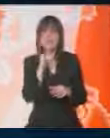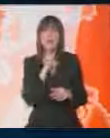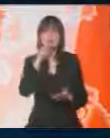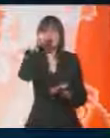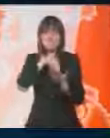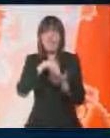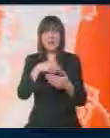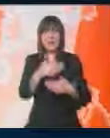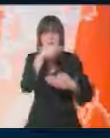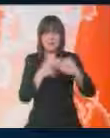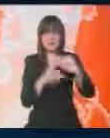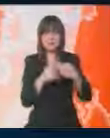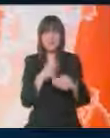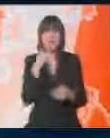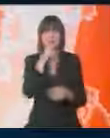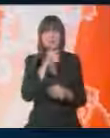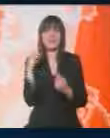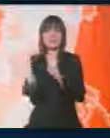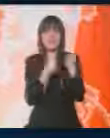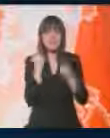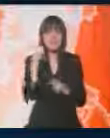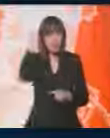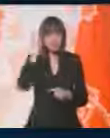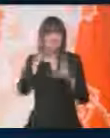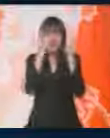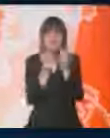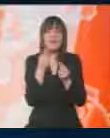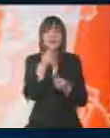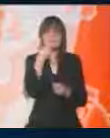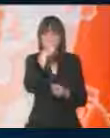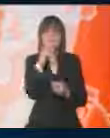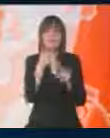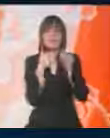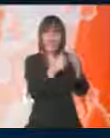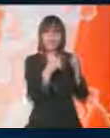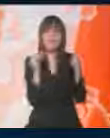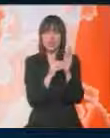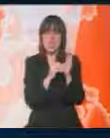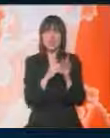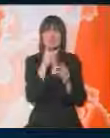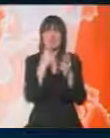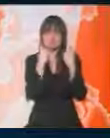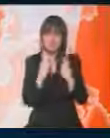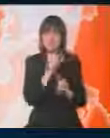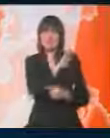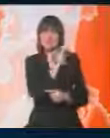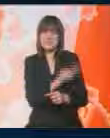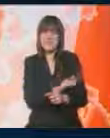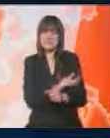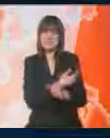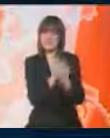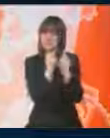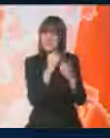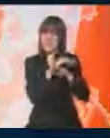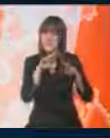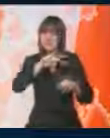stajali iza kosovske nezavisnosti i svega onoga što je to pratilo, da još uvijek postoje vrlo snažni uporišta